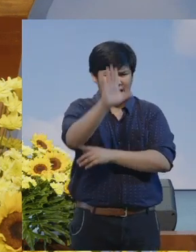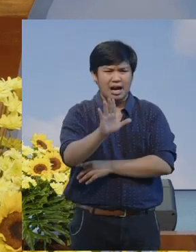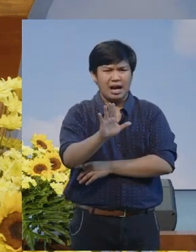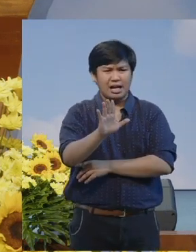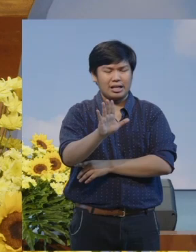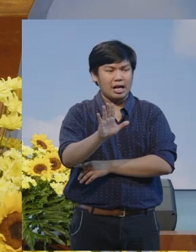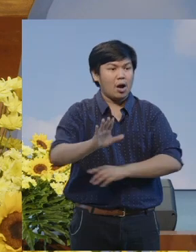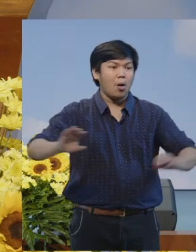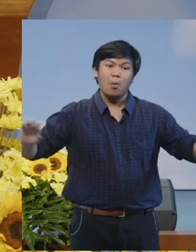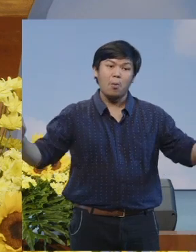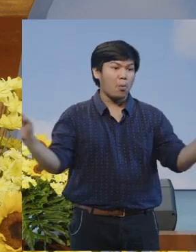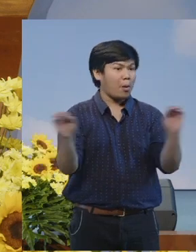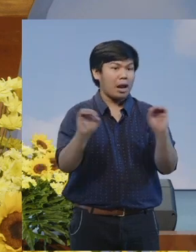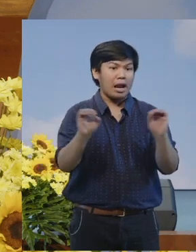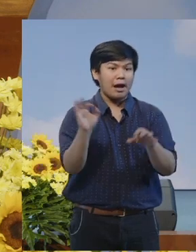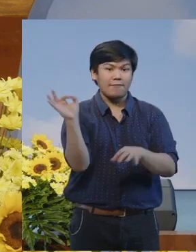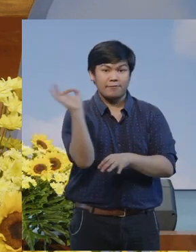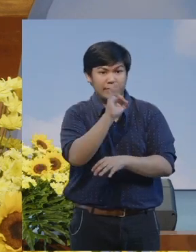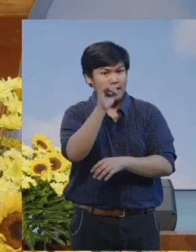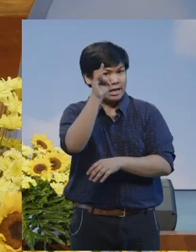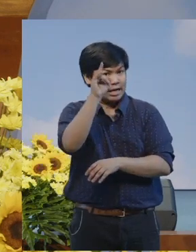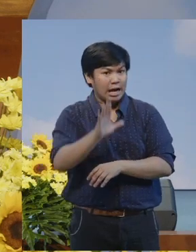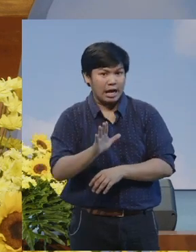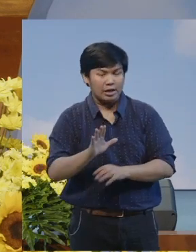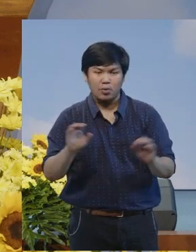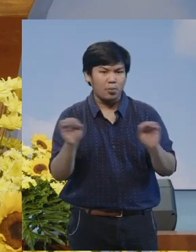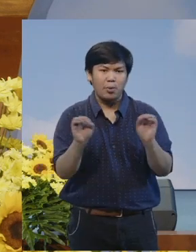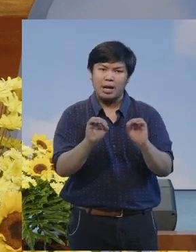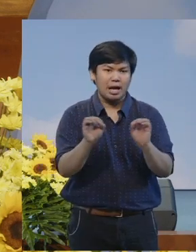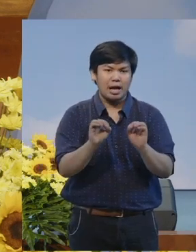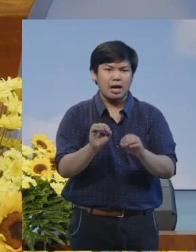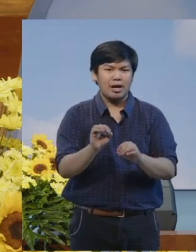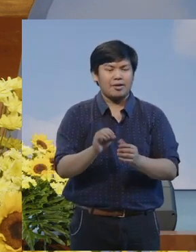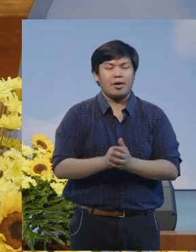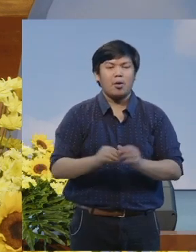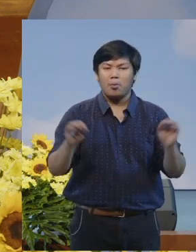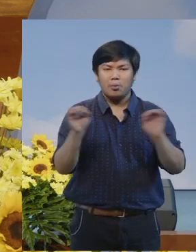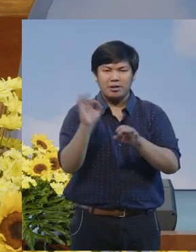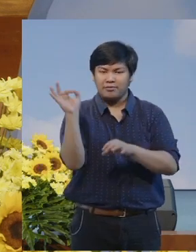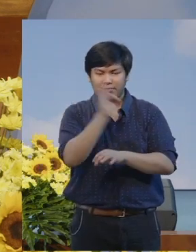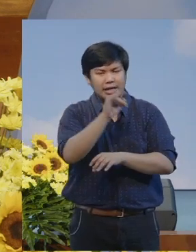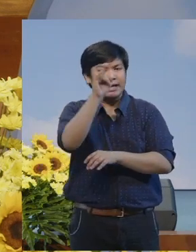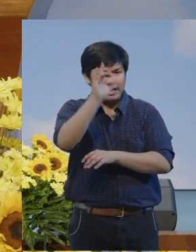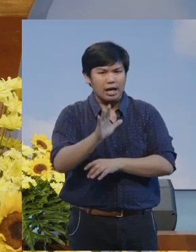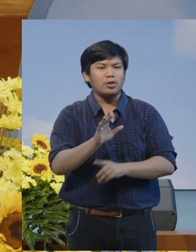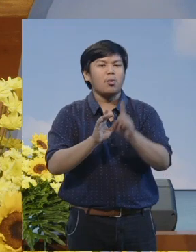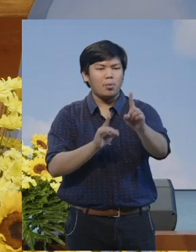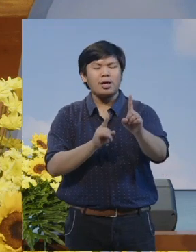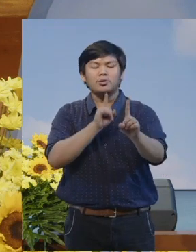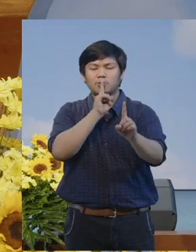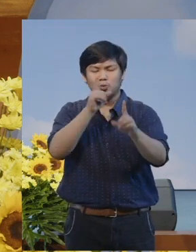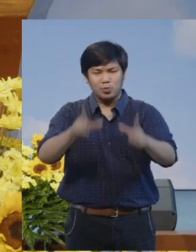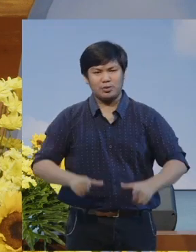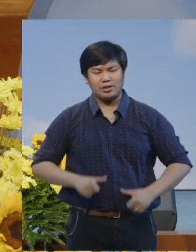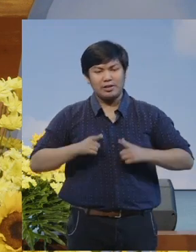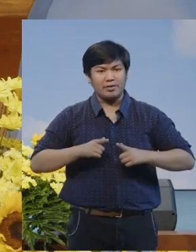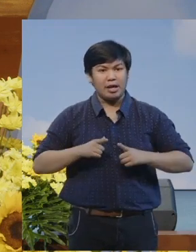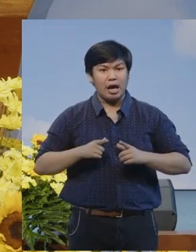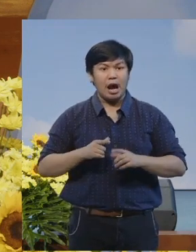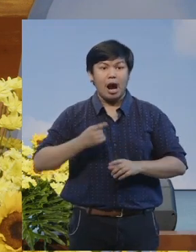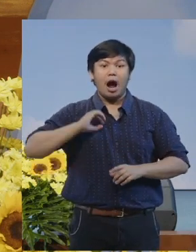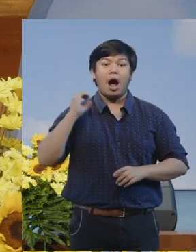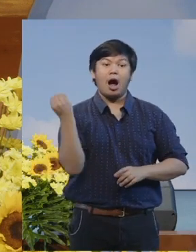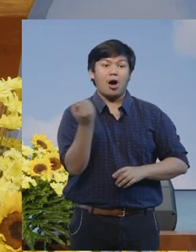Tandaan nyo, wala pong false gods. Gawa-gawa po yan, kaya nga false. ang pinakamalaki pong false god sa